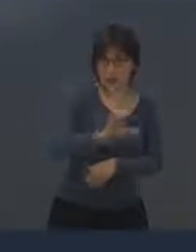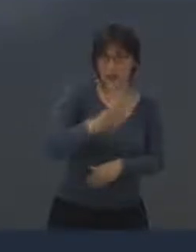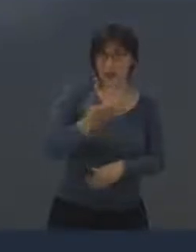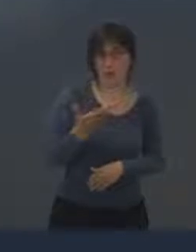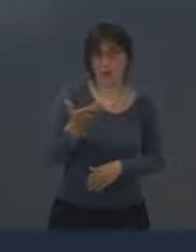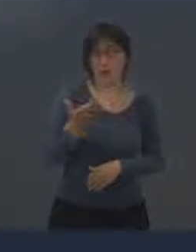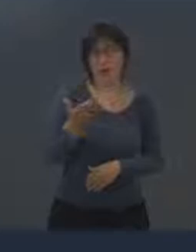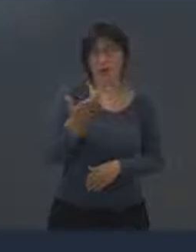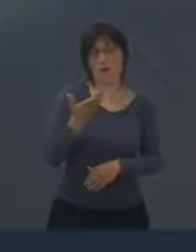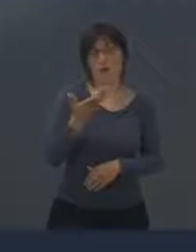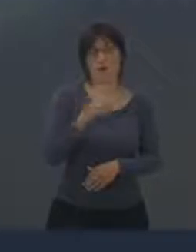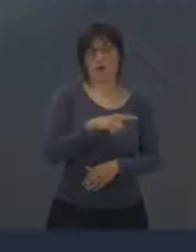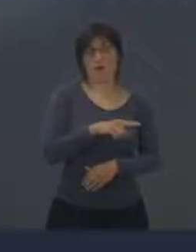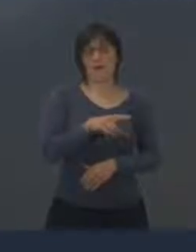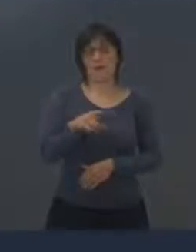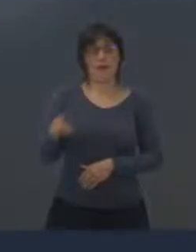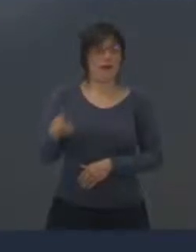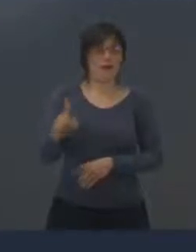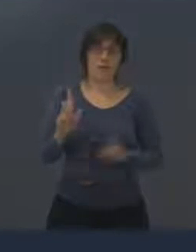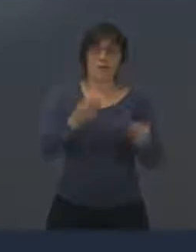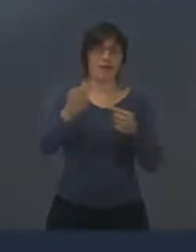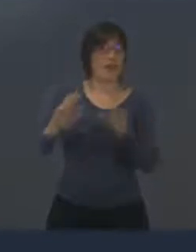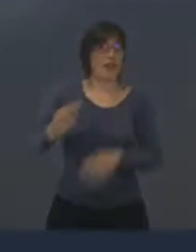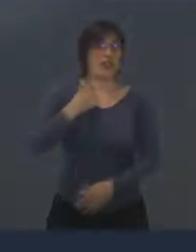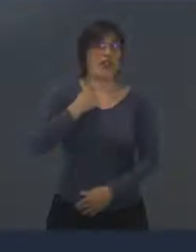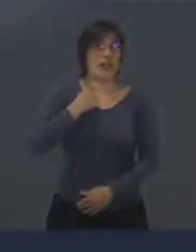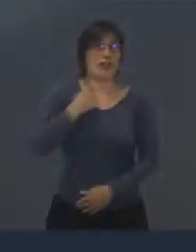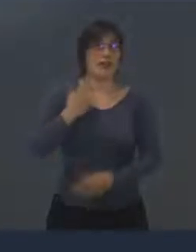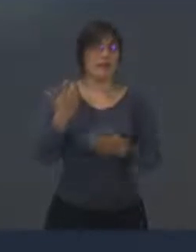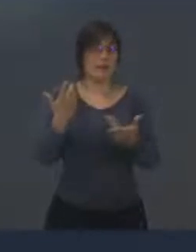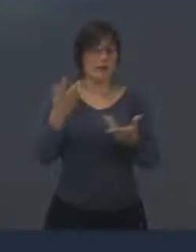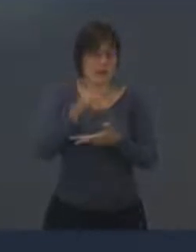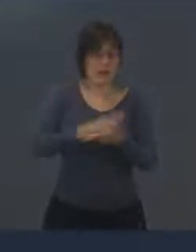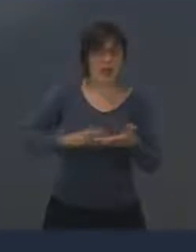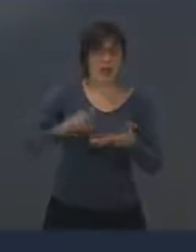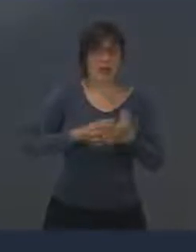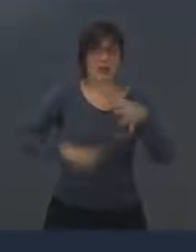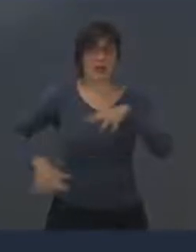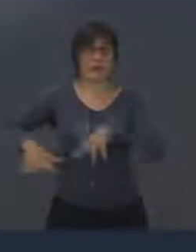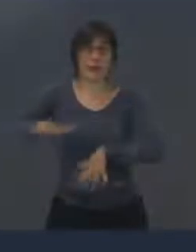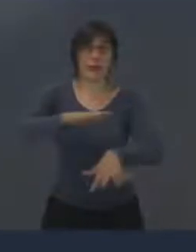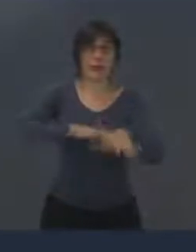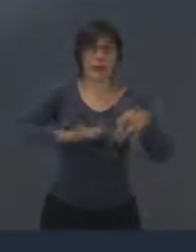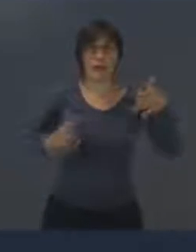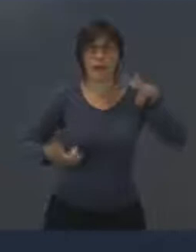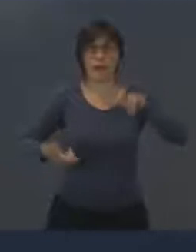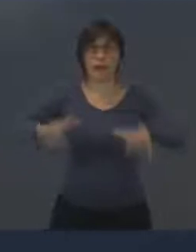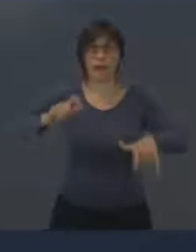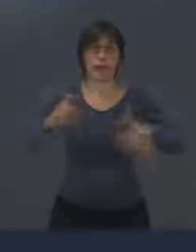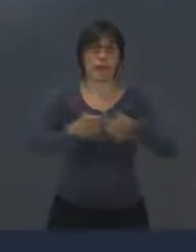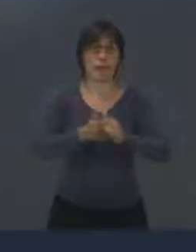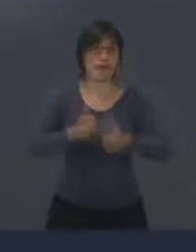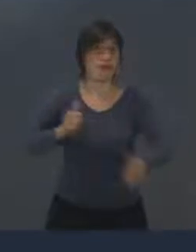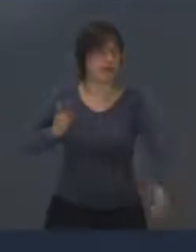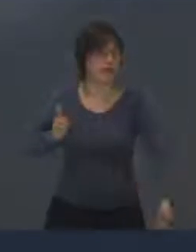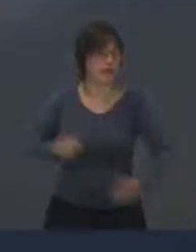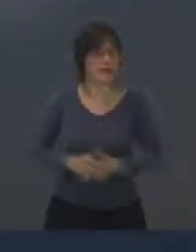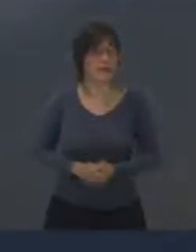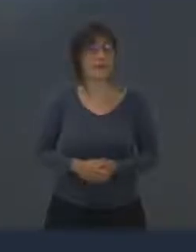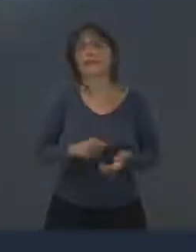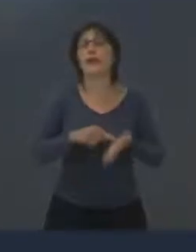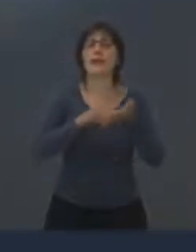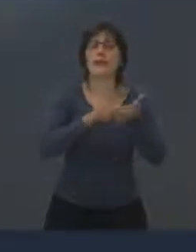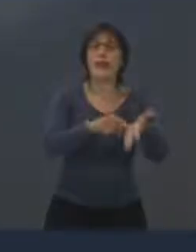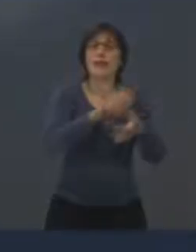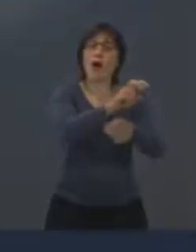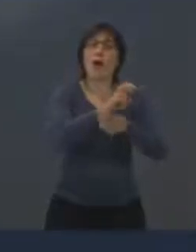qui est également là un échec. La région patine, elle prend du retard. Un mot sur la dette et l'emprunt. Vous gargarisez de ne